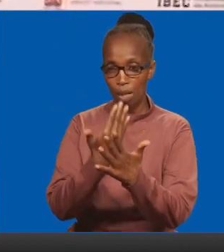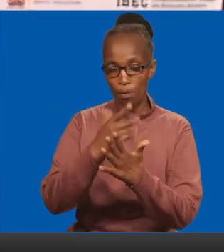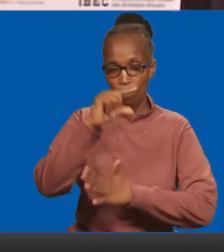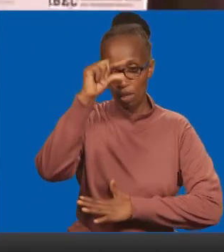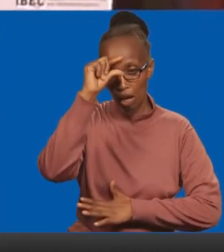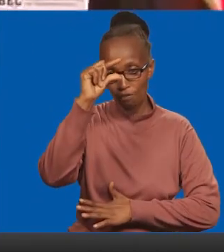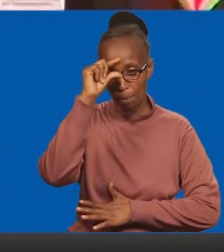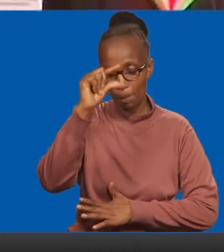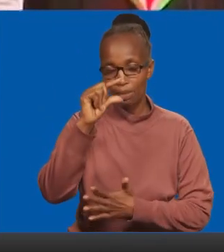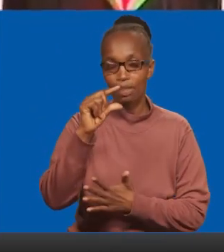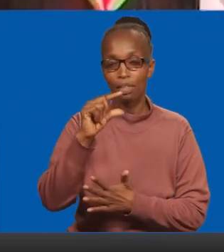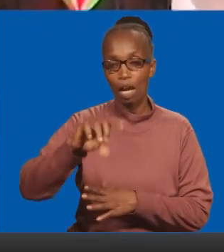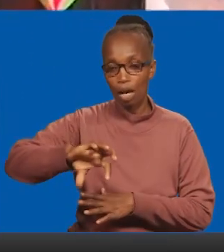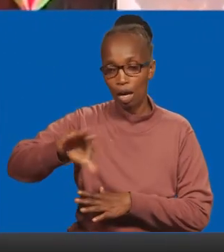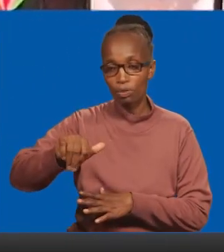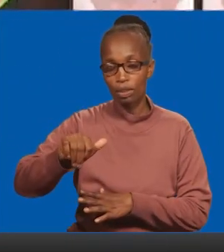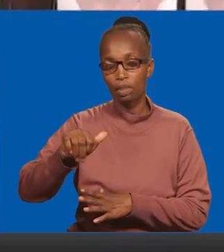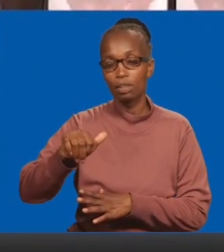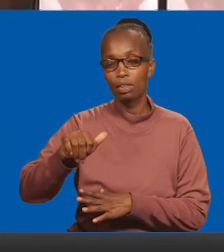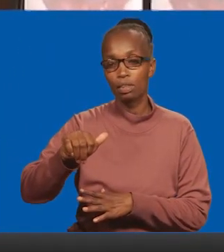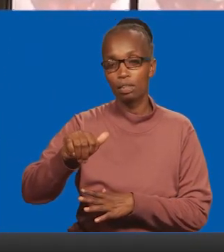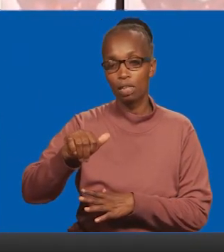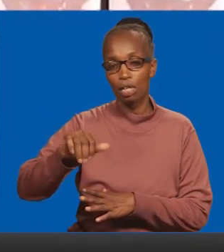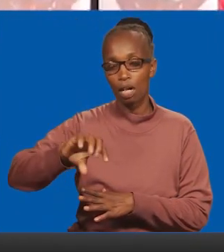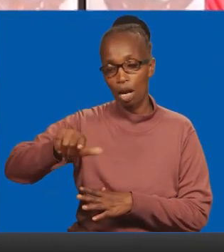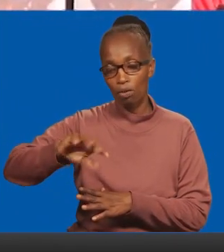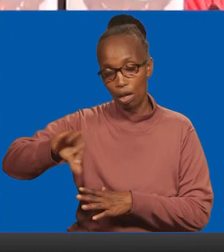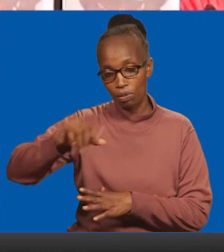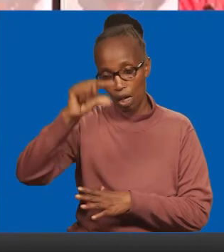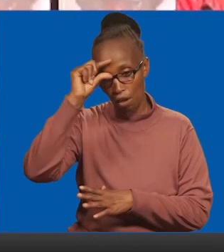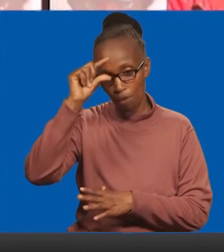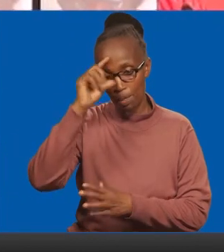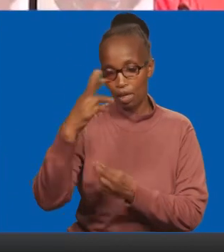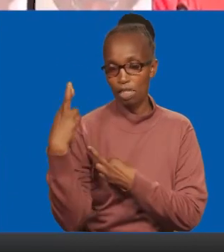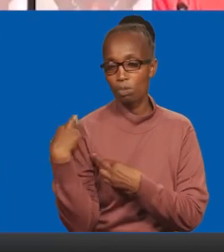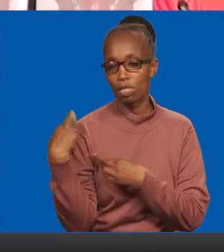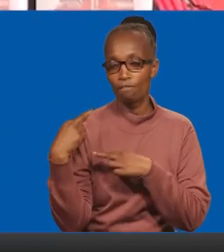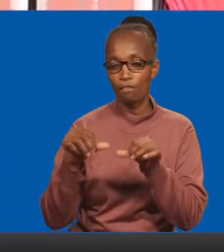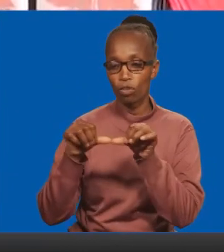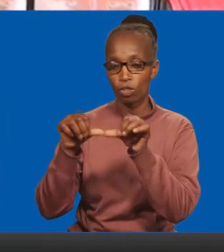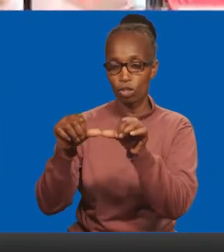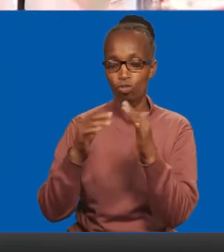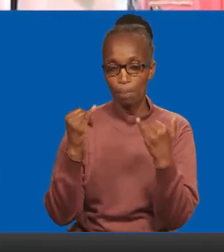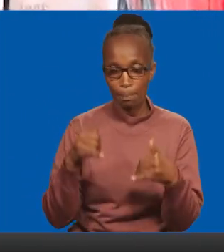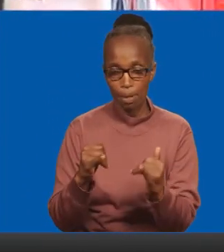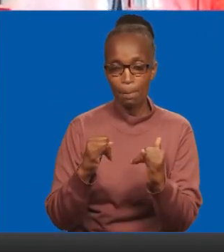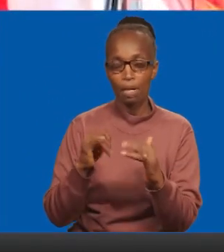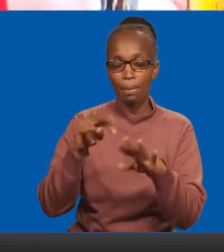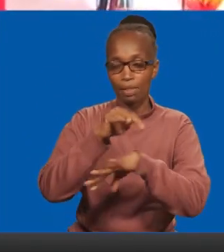Baadhi ya majukumu ya serikali za kaunti yanapoendelea kutekelezwa na serikali kuu.